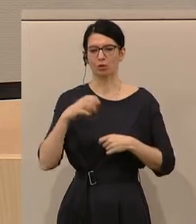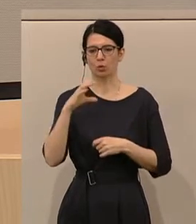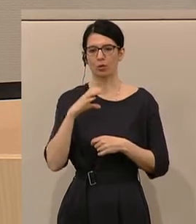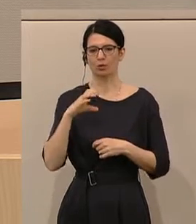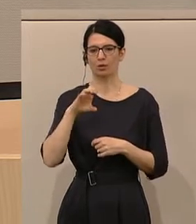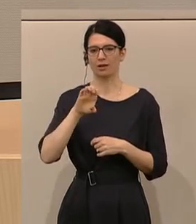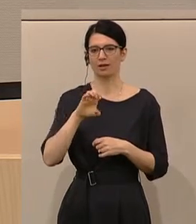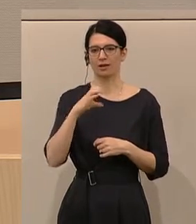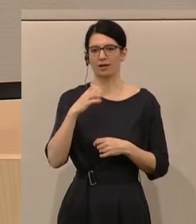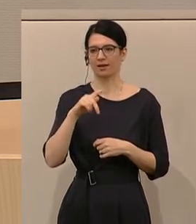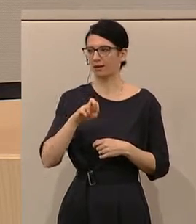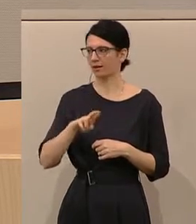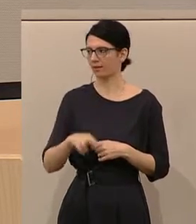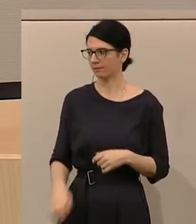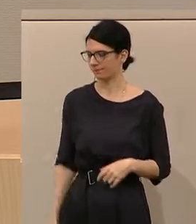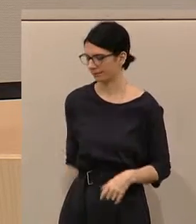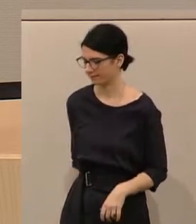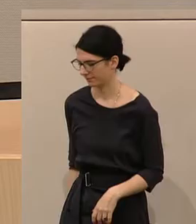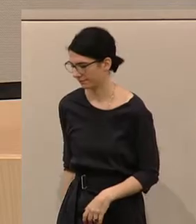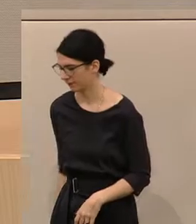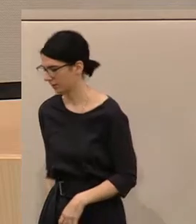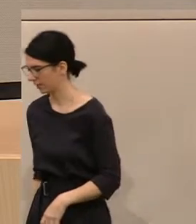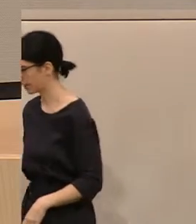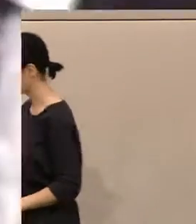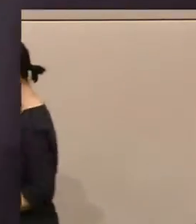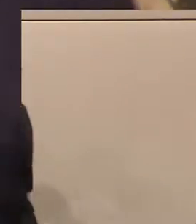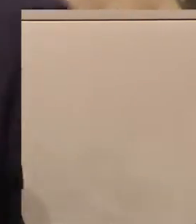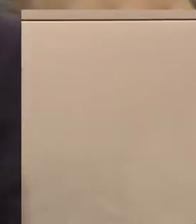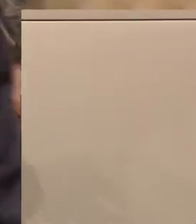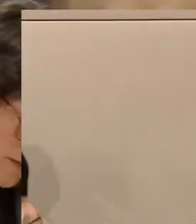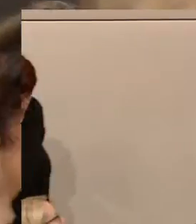Cornelia Ecker. Bitte, Frau Abgeordnete.